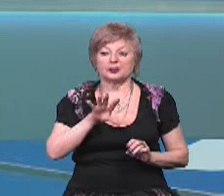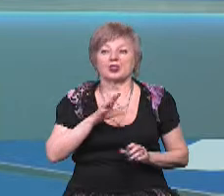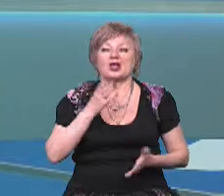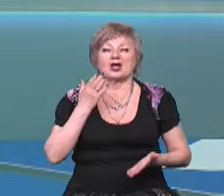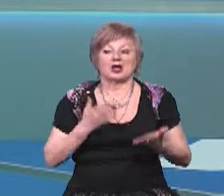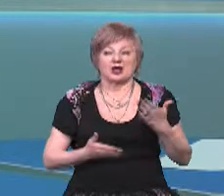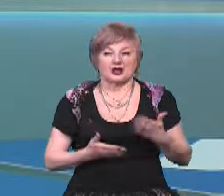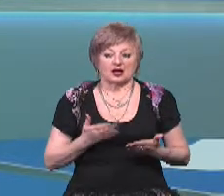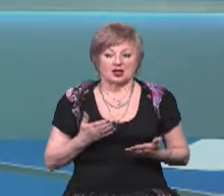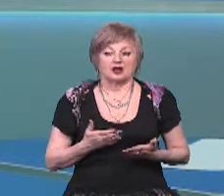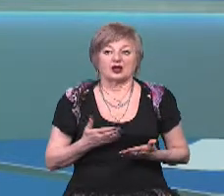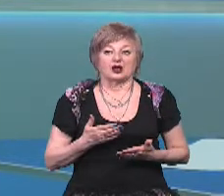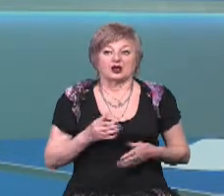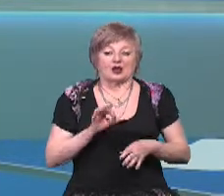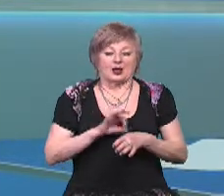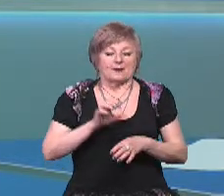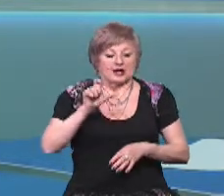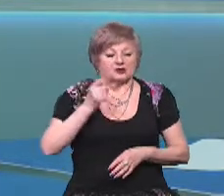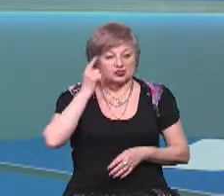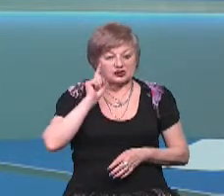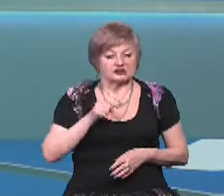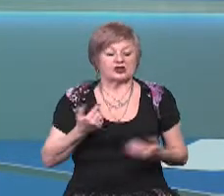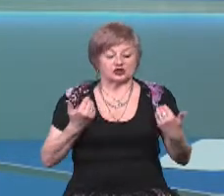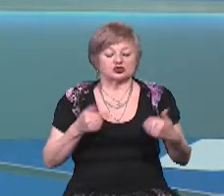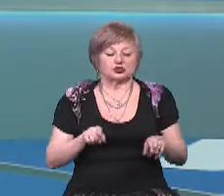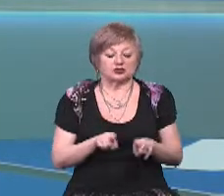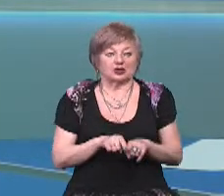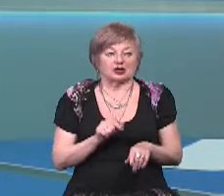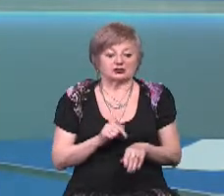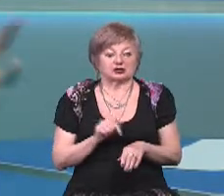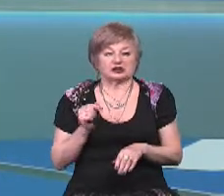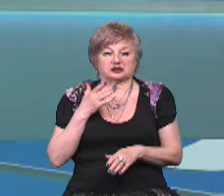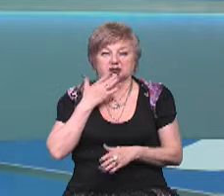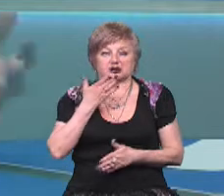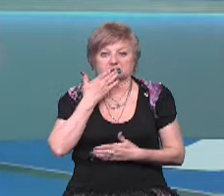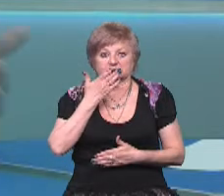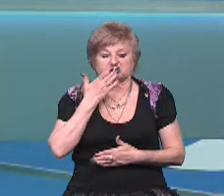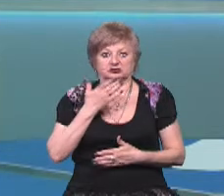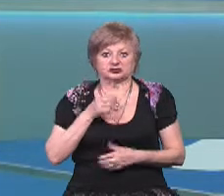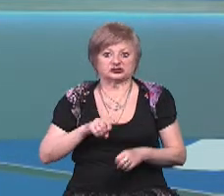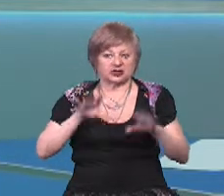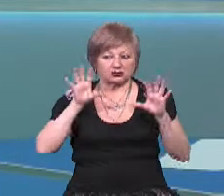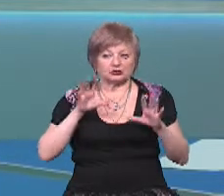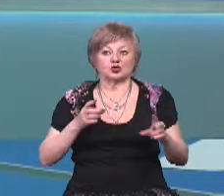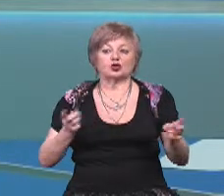якщо вже пацієнт знає, що в нього така реакція на тютюновий дим, безумовно,